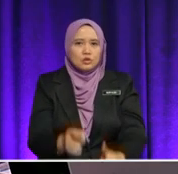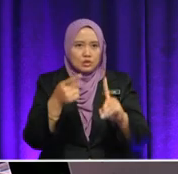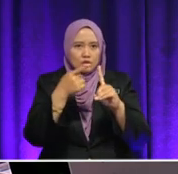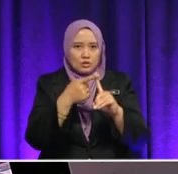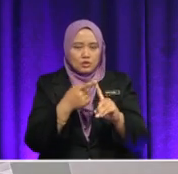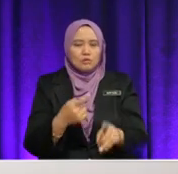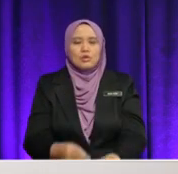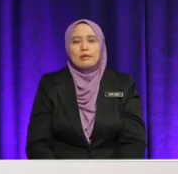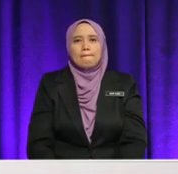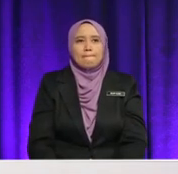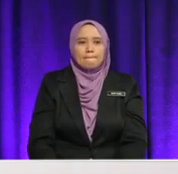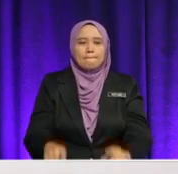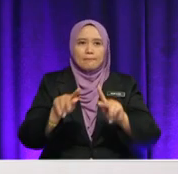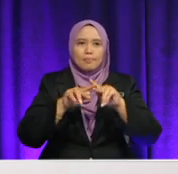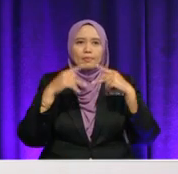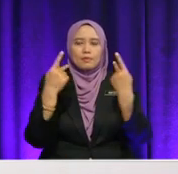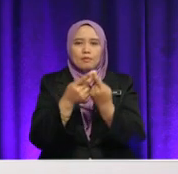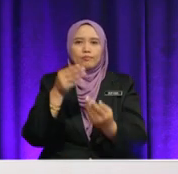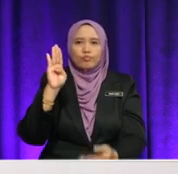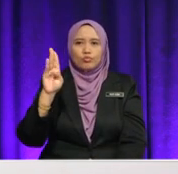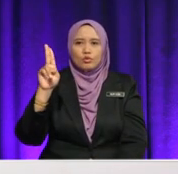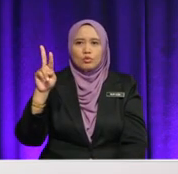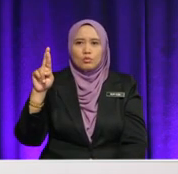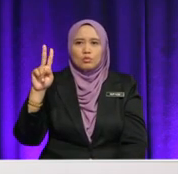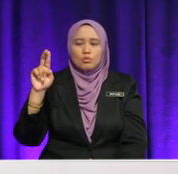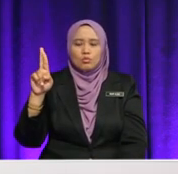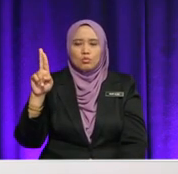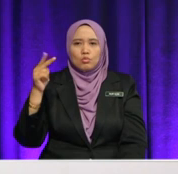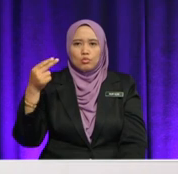British yang kedua partikel